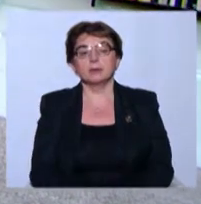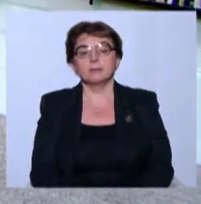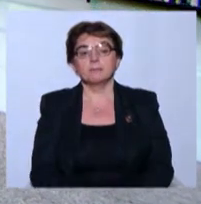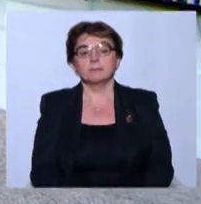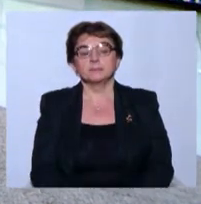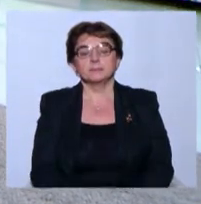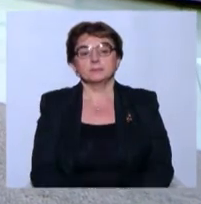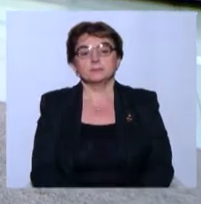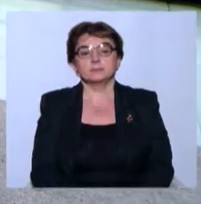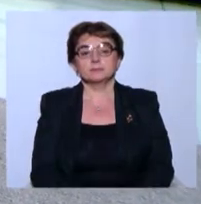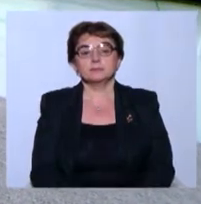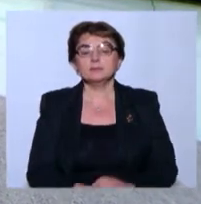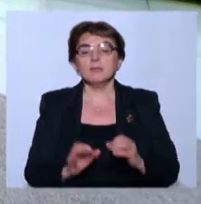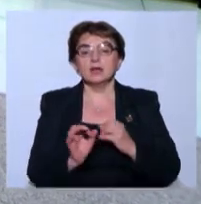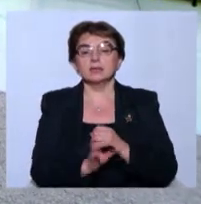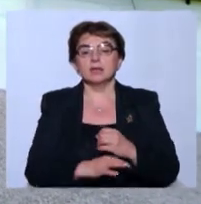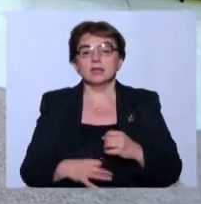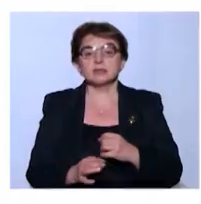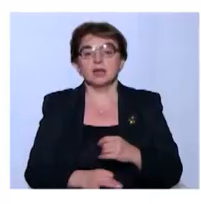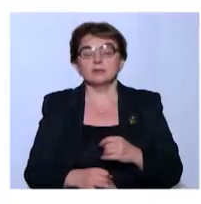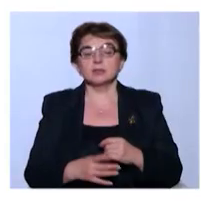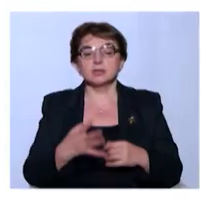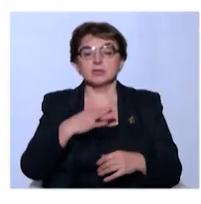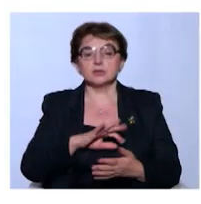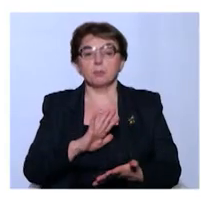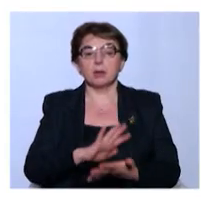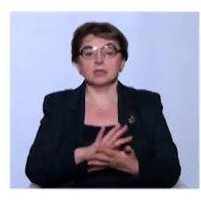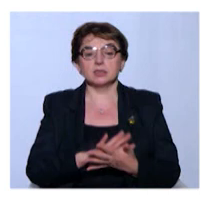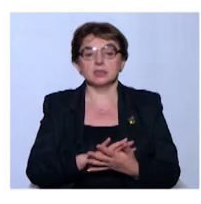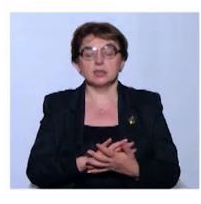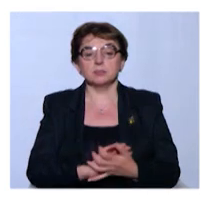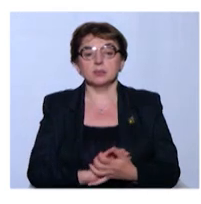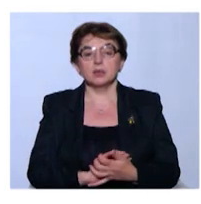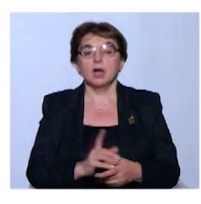და ნაწლავის სასარგებლო ბაქტერიები